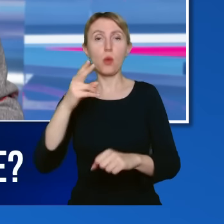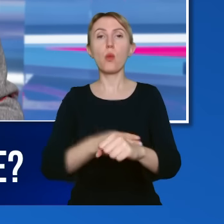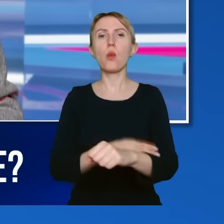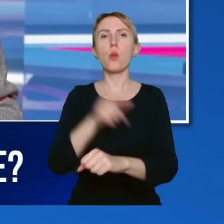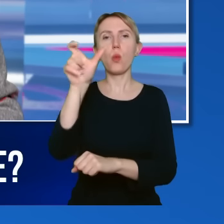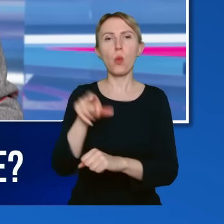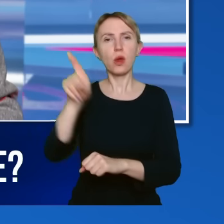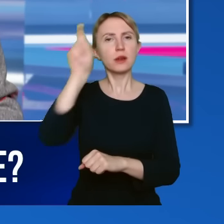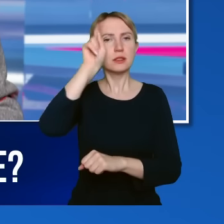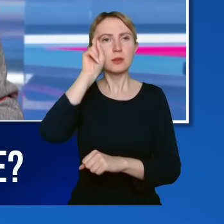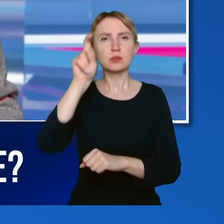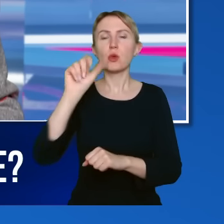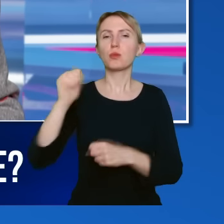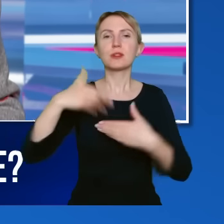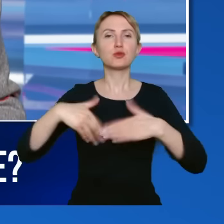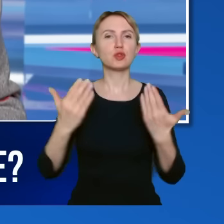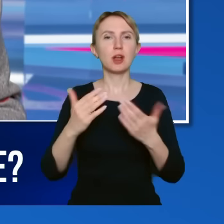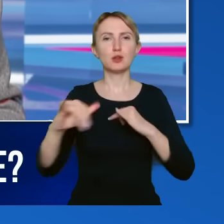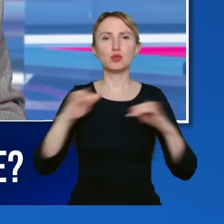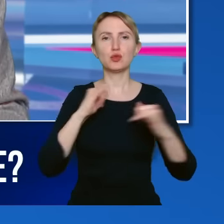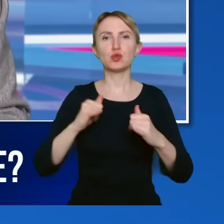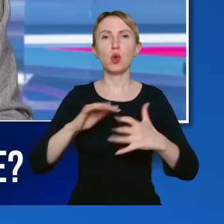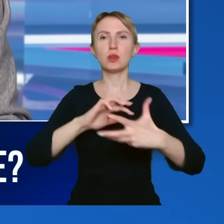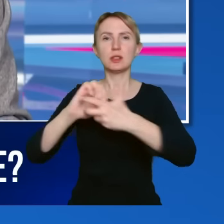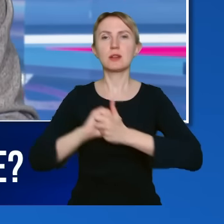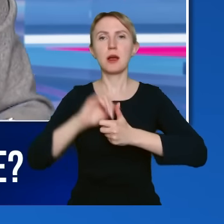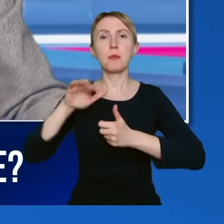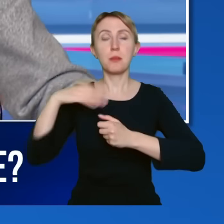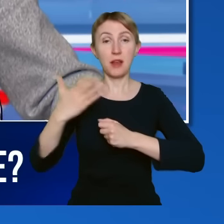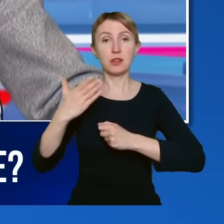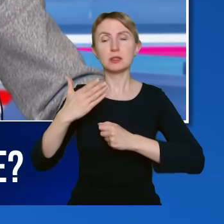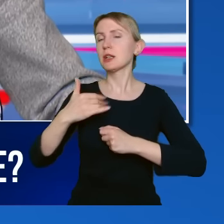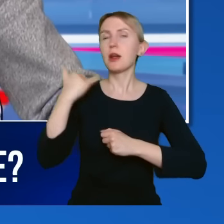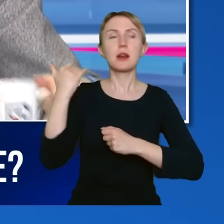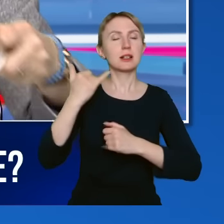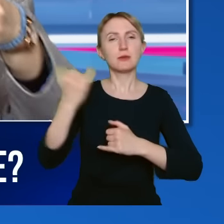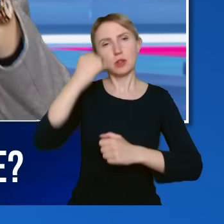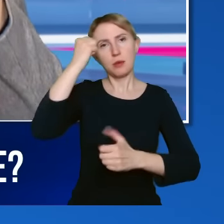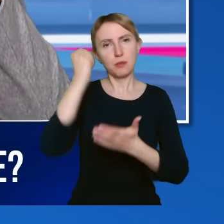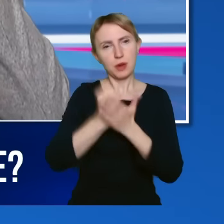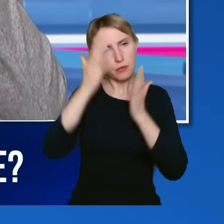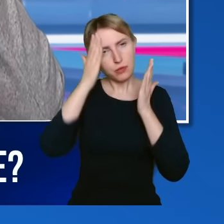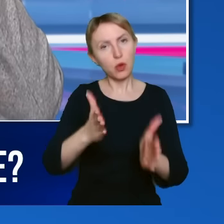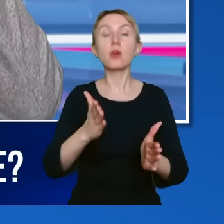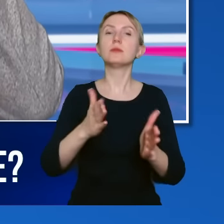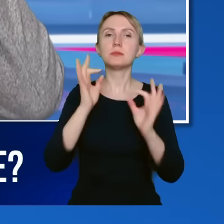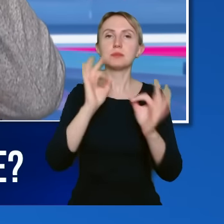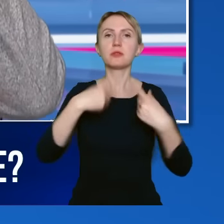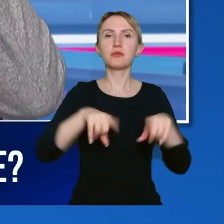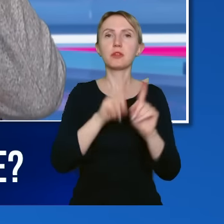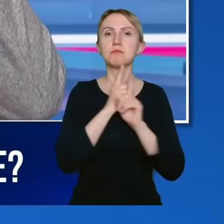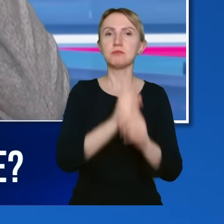Niemcy od pierwszego dnia rządów Zjednoczonej Prawicy, mimo że u nas prawo było zawsze przestrzegane, znajdowała preteksty po to, żeby